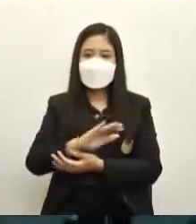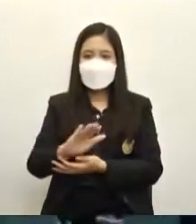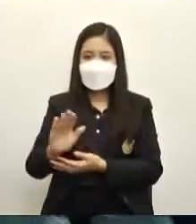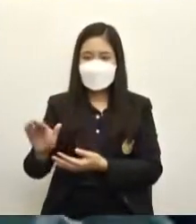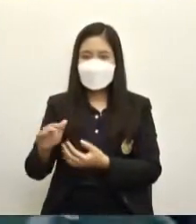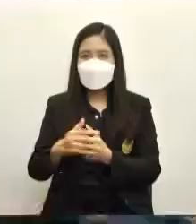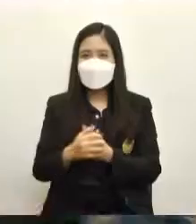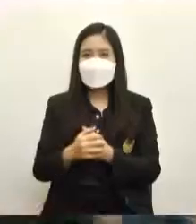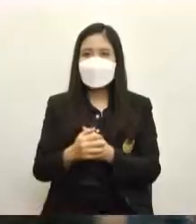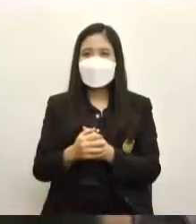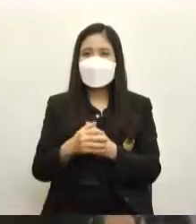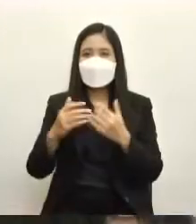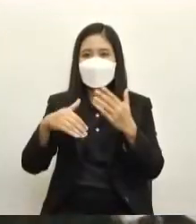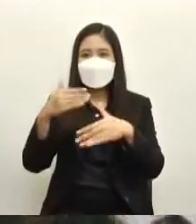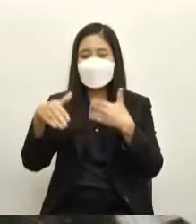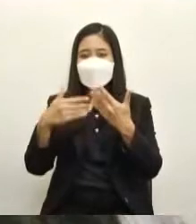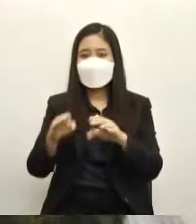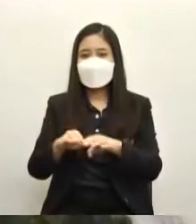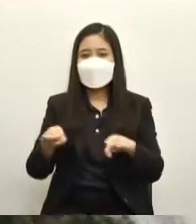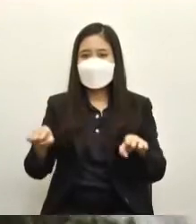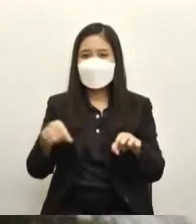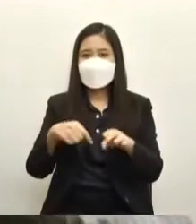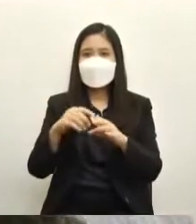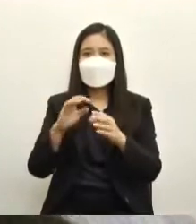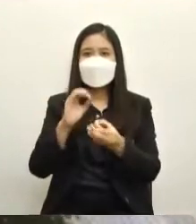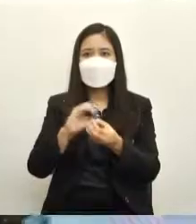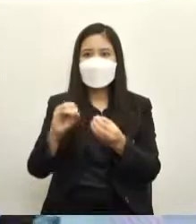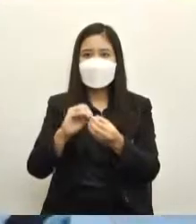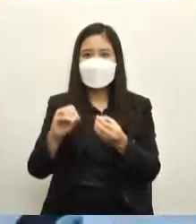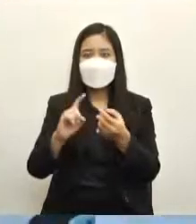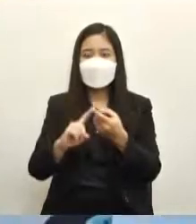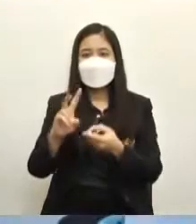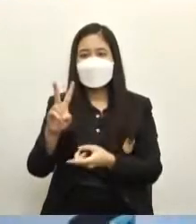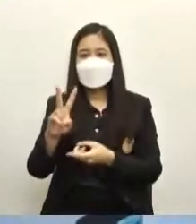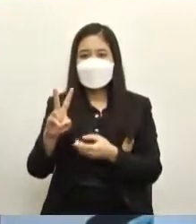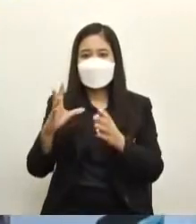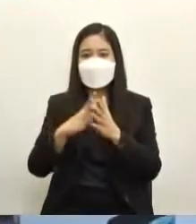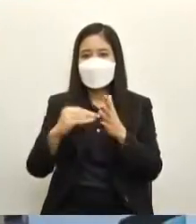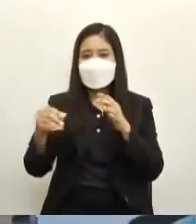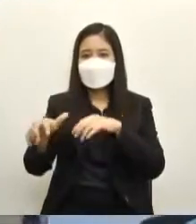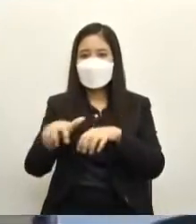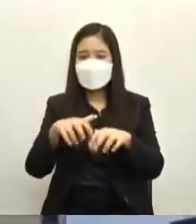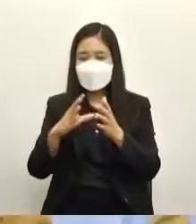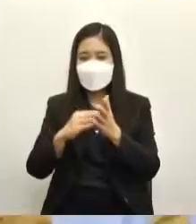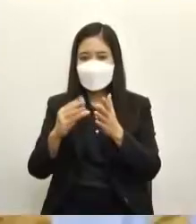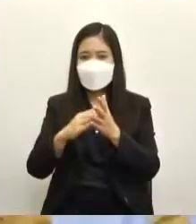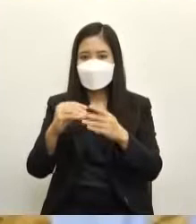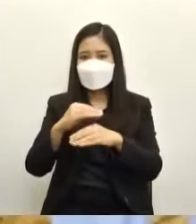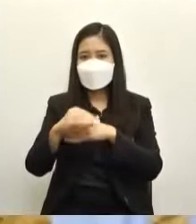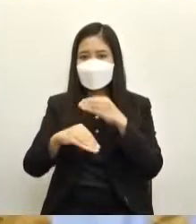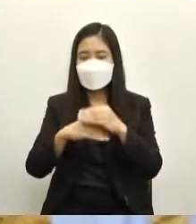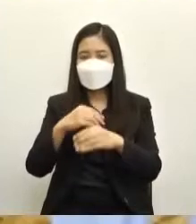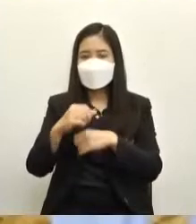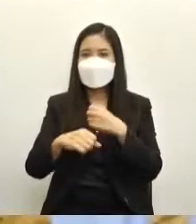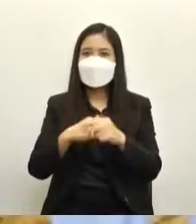สำนักงานเขตพื้นที่การศึกษาปฐมศึกษาฉะเชิงเทราเขต2จึงจัดอบรมโครงการนี้ขึ้นในปีพุทธศักรา